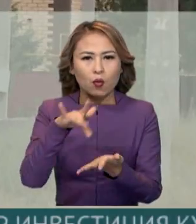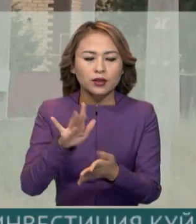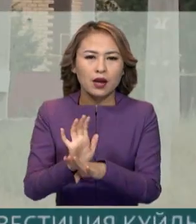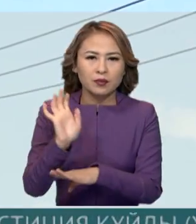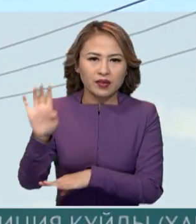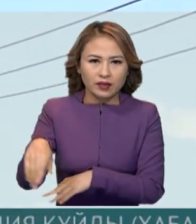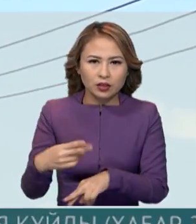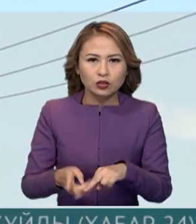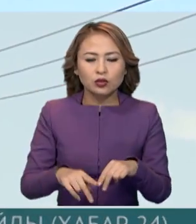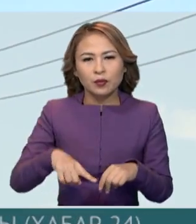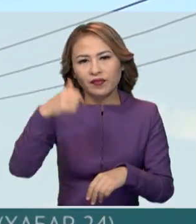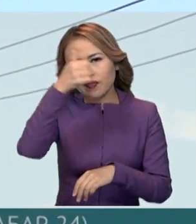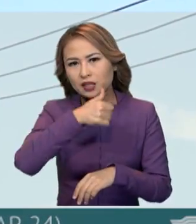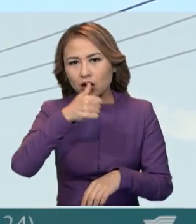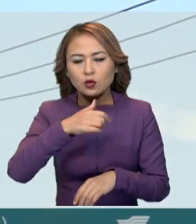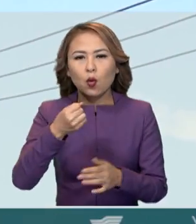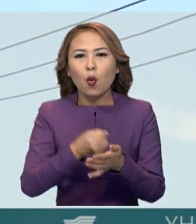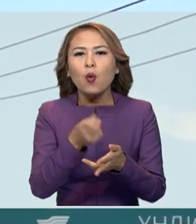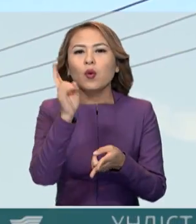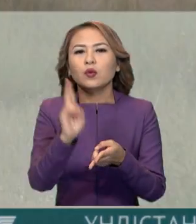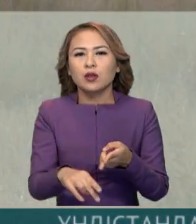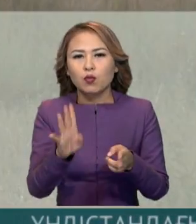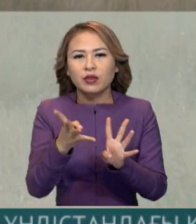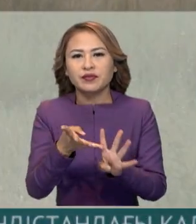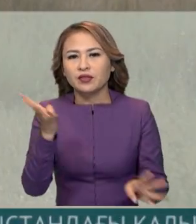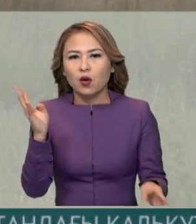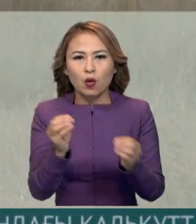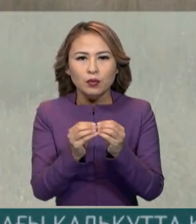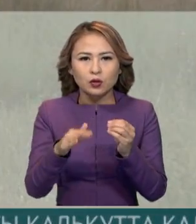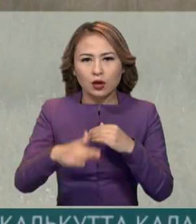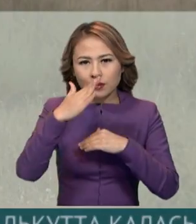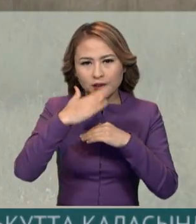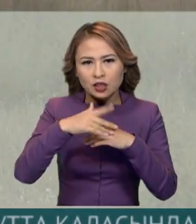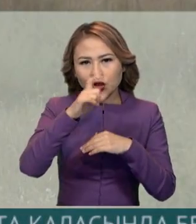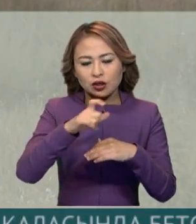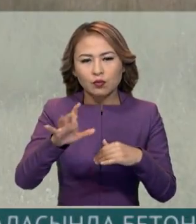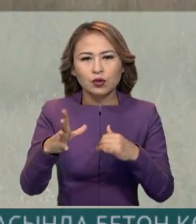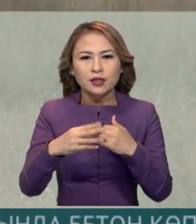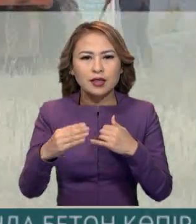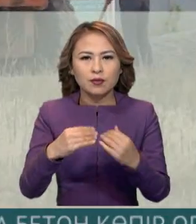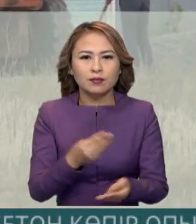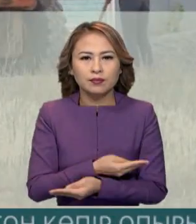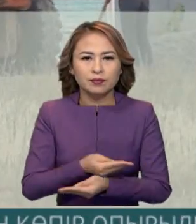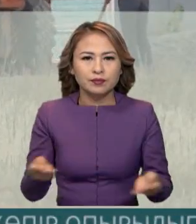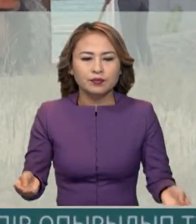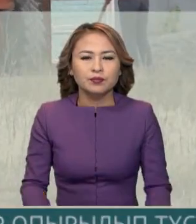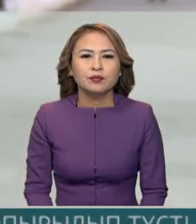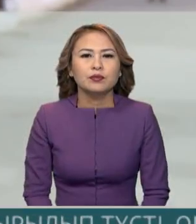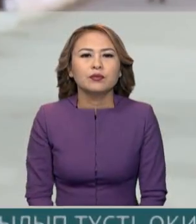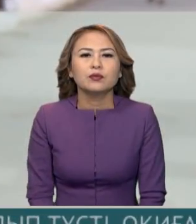шешкен. Айта кету керек, биылғы жыл соңына дейін кезектегі 10 000-ға жуық азаматқа жер телімі үлестіріледі.